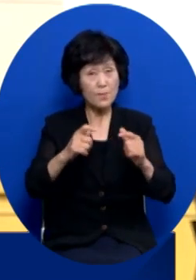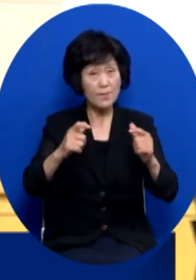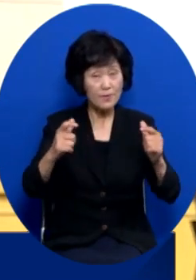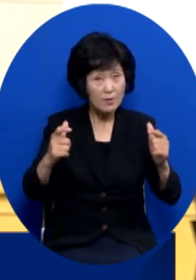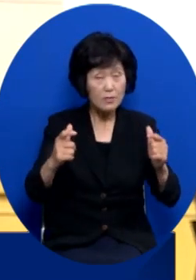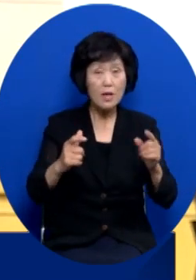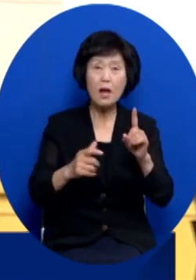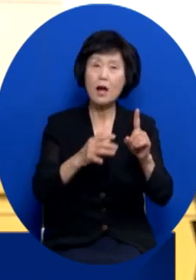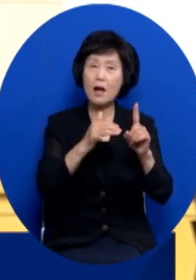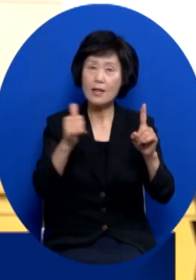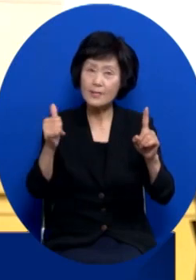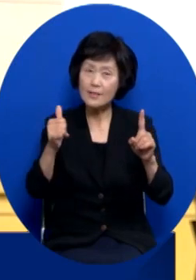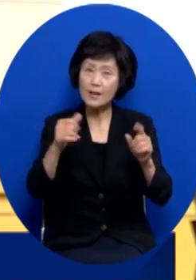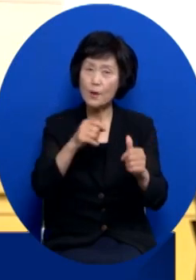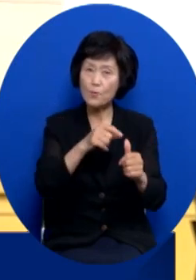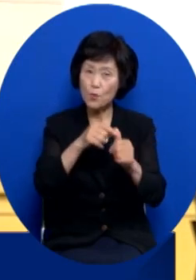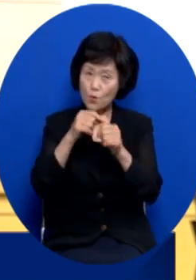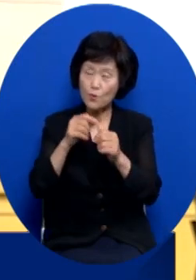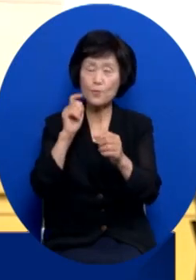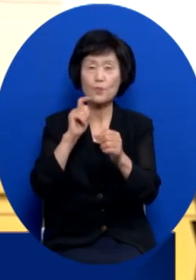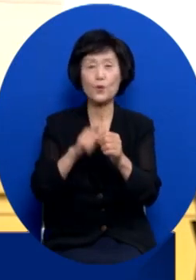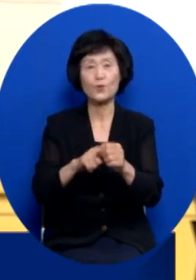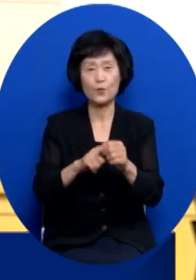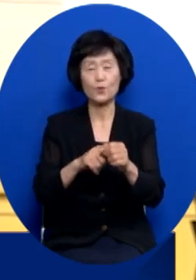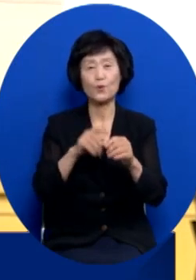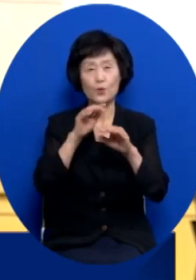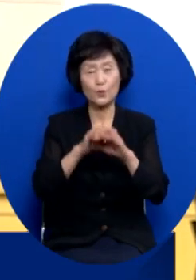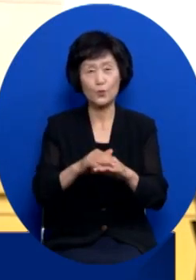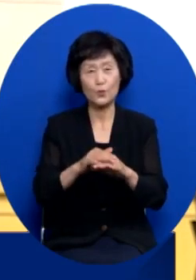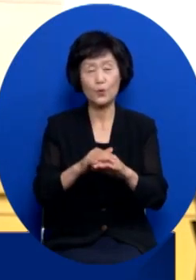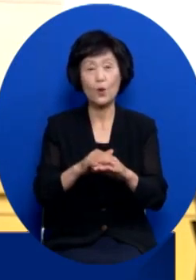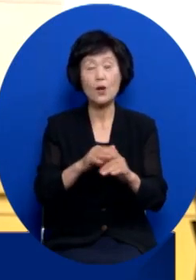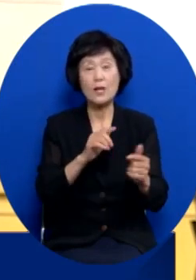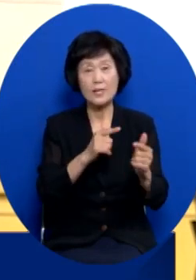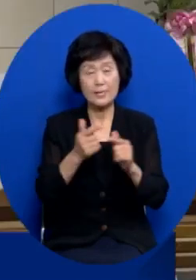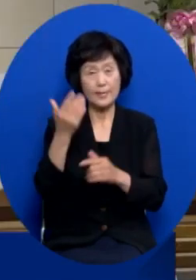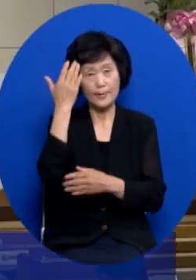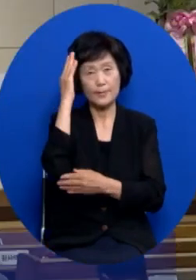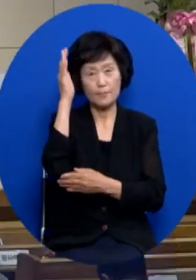세워가는가, 여기에 목적을 두고 저희들은 포럼을 준비하며 진행하고 있습니다.